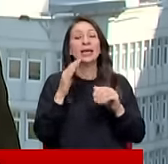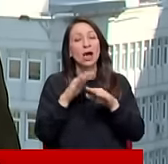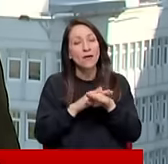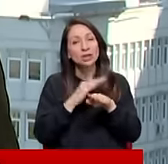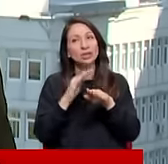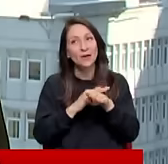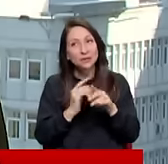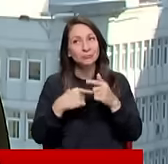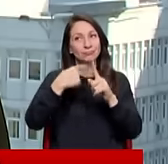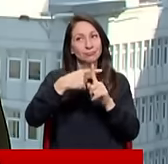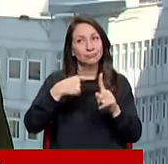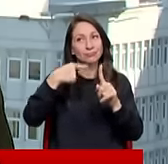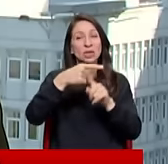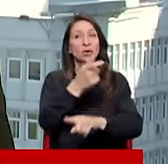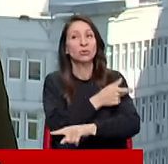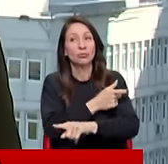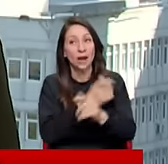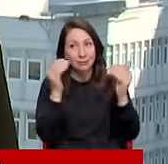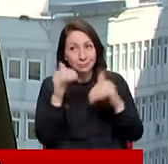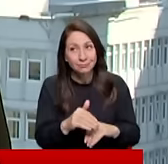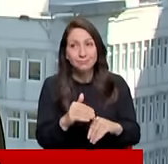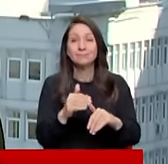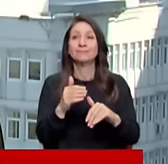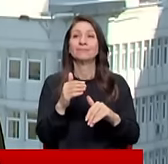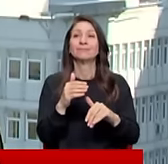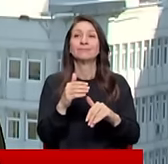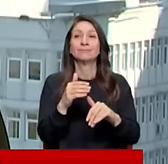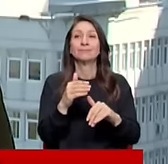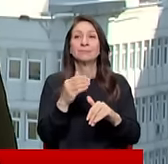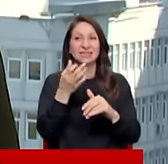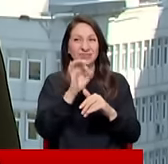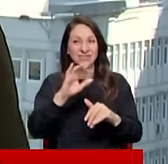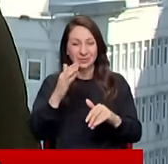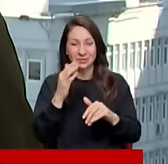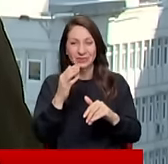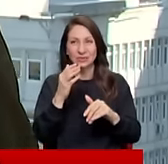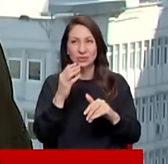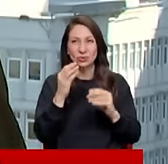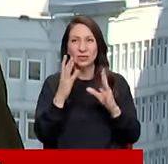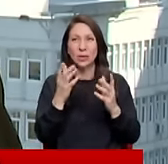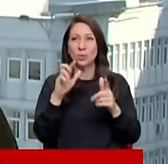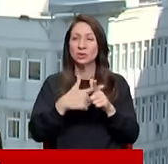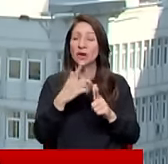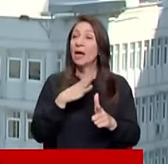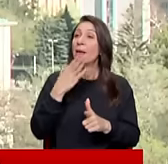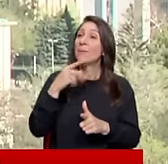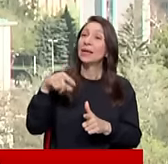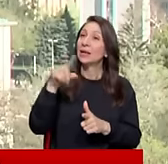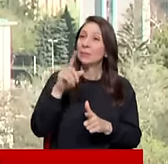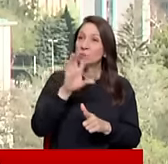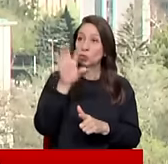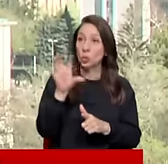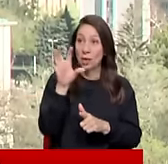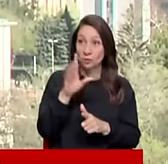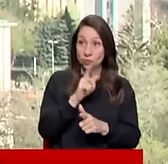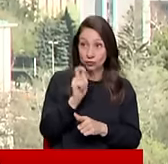yavaş yavaş gelecek, kreşlerimiz gelecek, onun üzerine işte birçok proje var. Bu arada emeklilere bir de turne